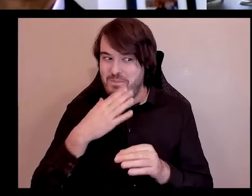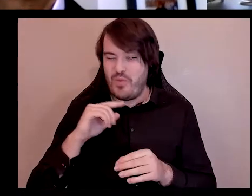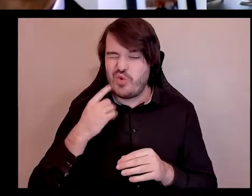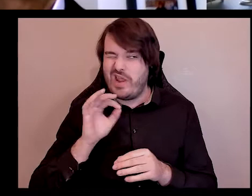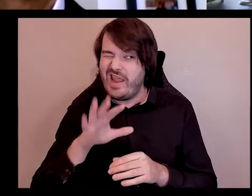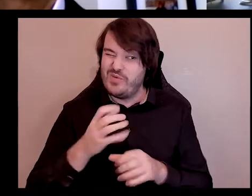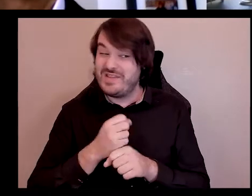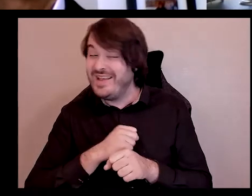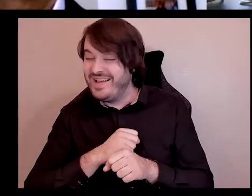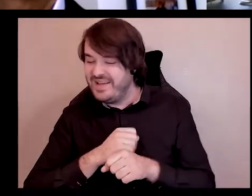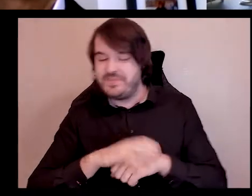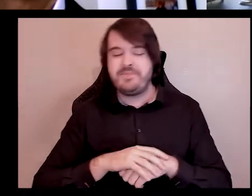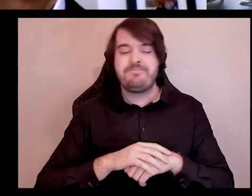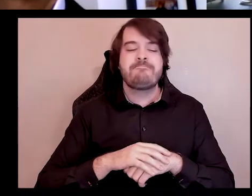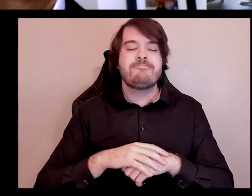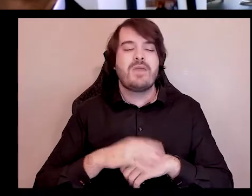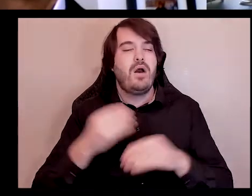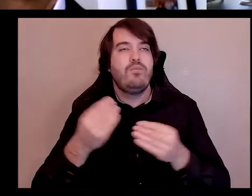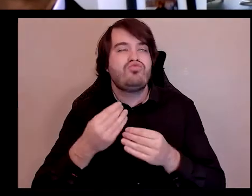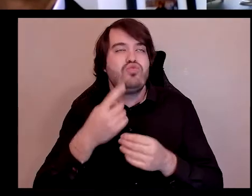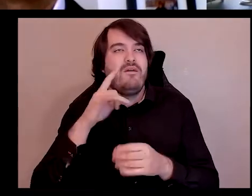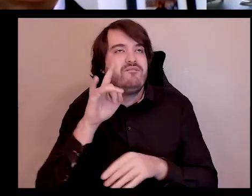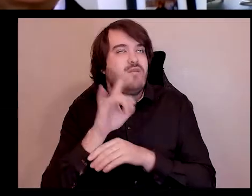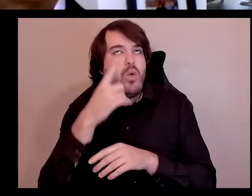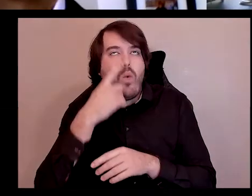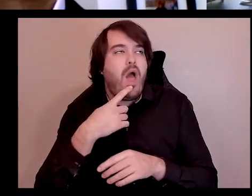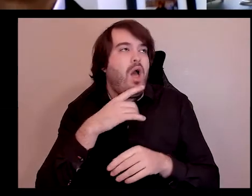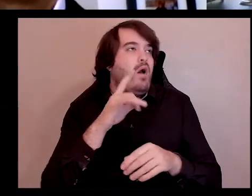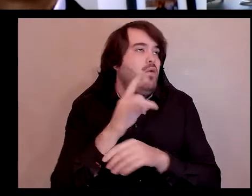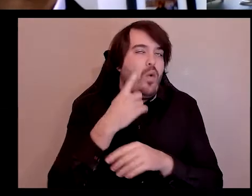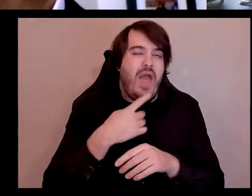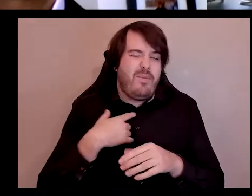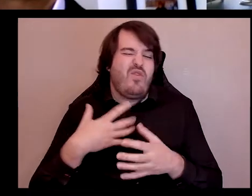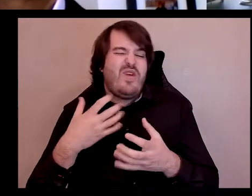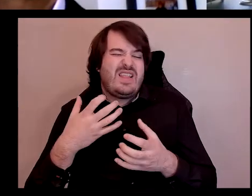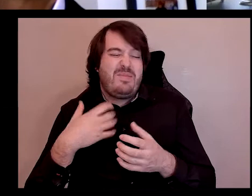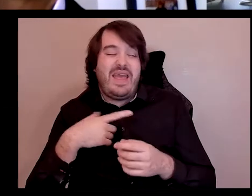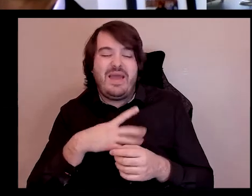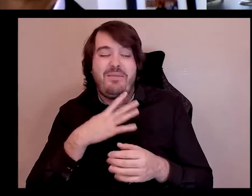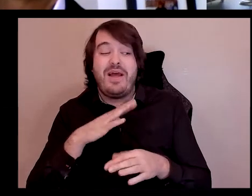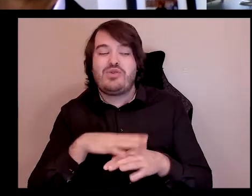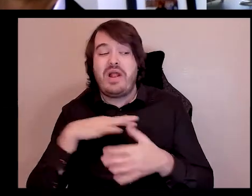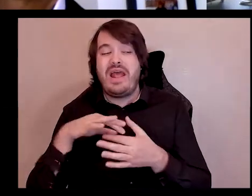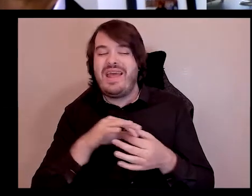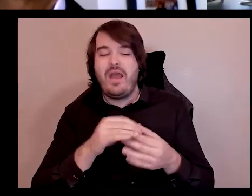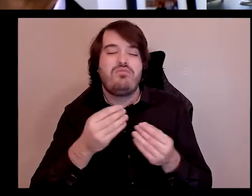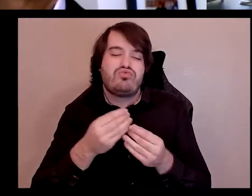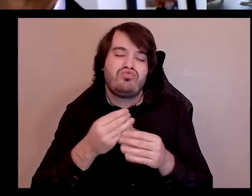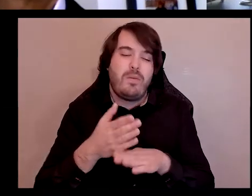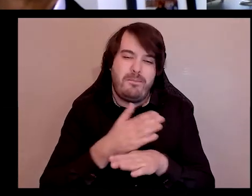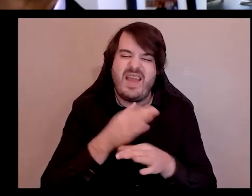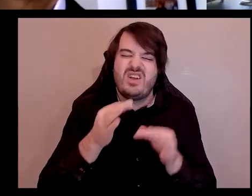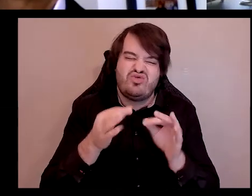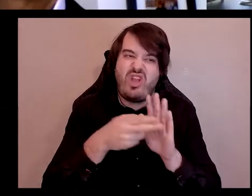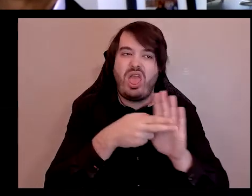17-18 minutes, vous avez eu un truc et astuce important. Oui. J'ai envie, il y a tellement de mythes, vous l'avez